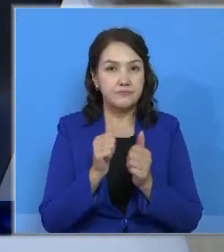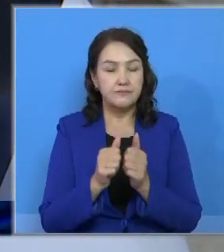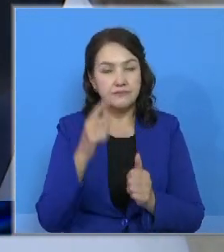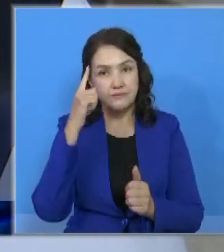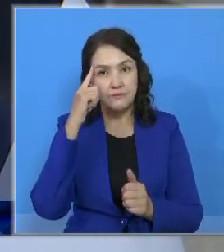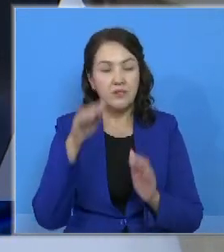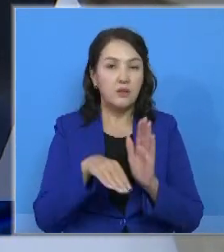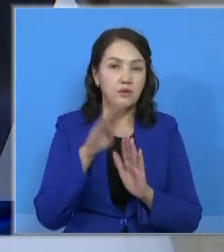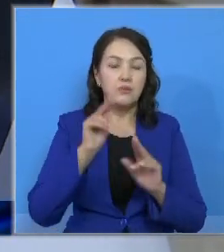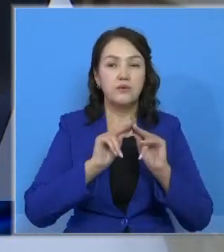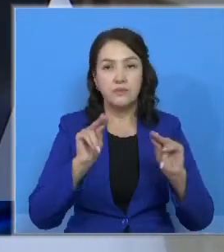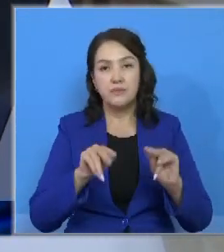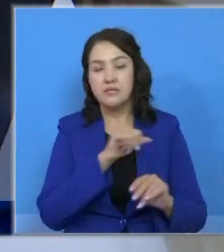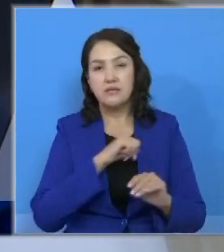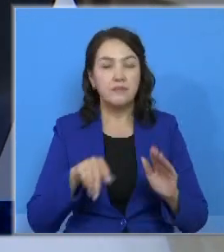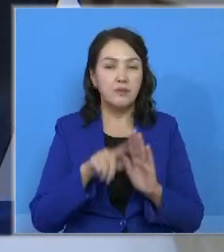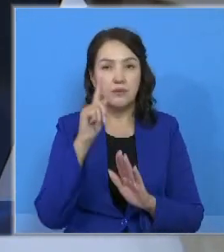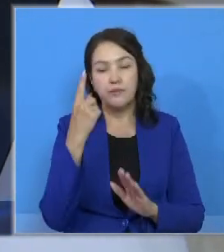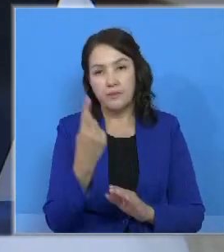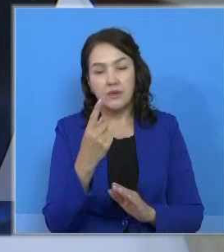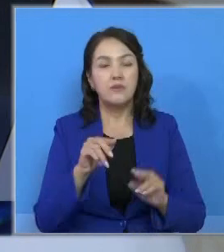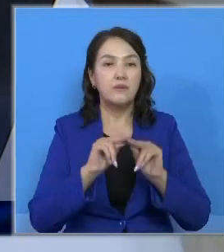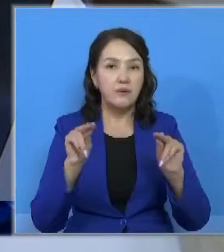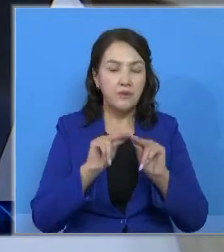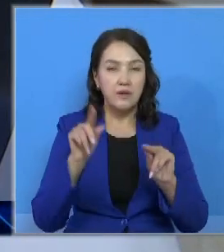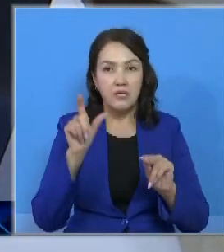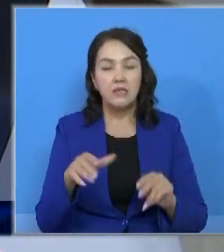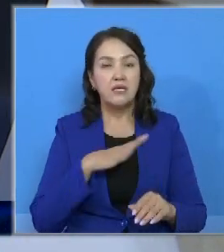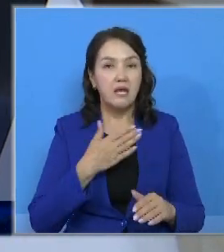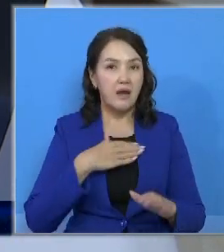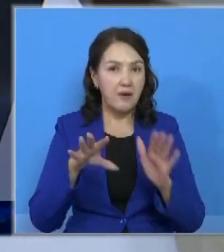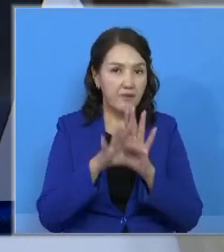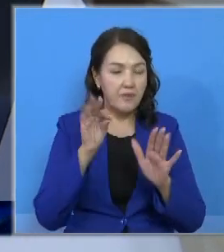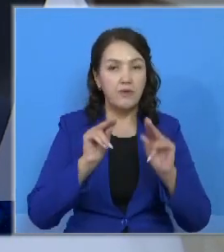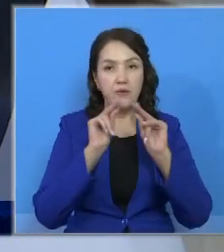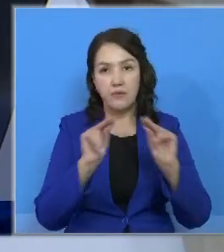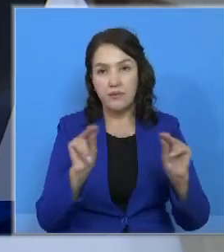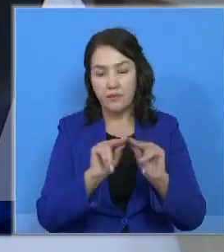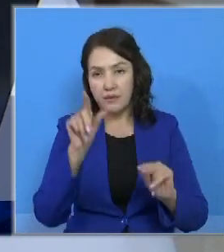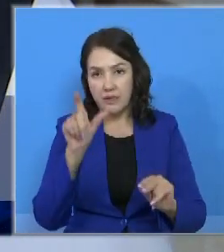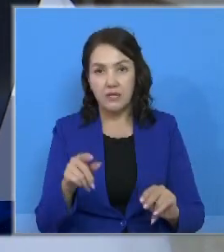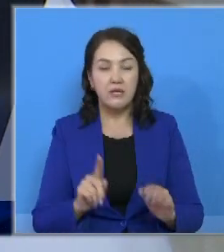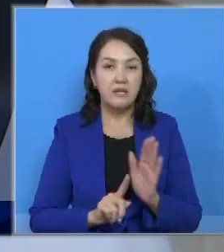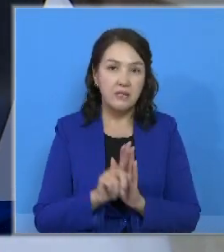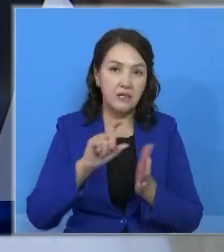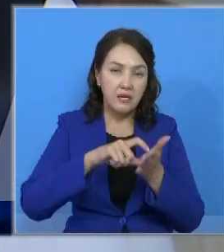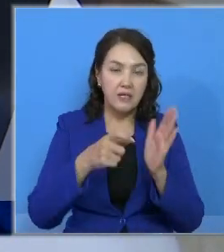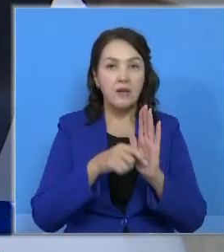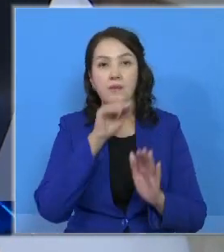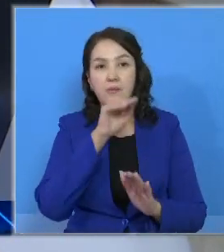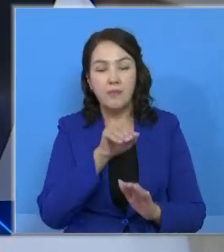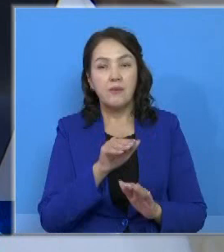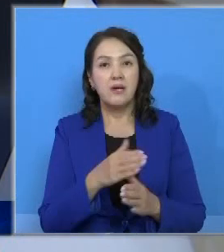считает, самый лучший учитель, самый лучший первый учитель. Поэтому я выбрала учителя начальных классов